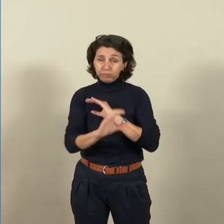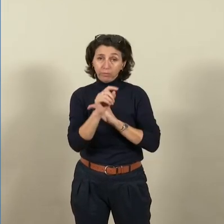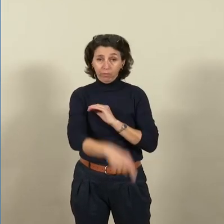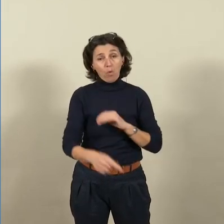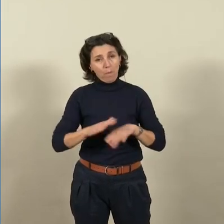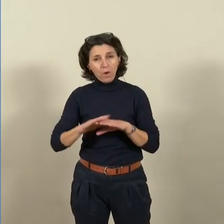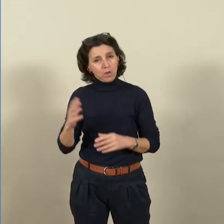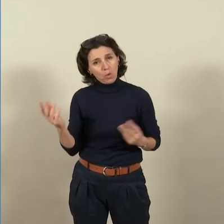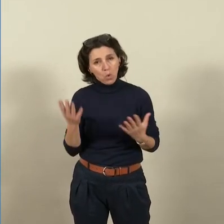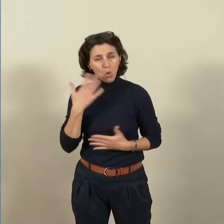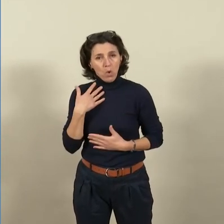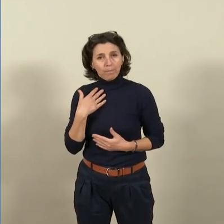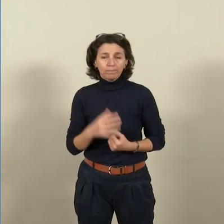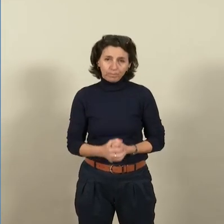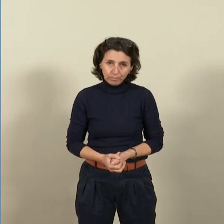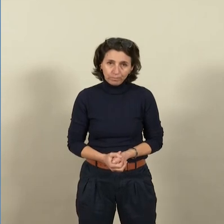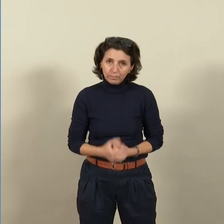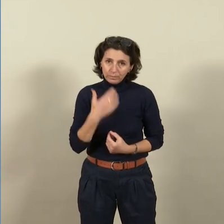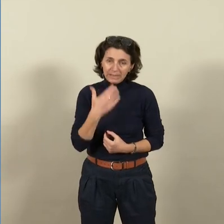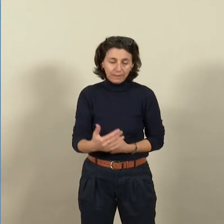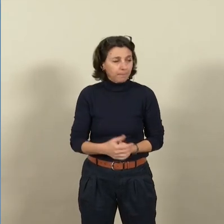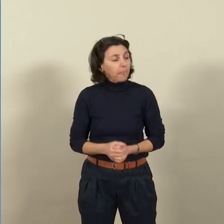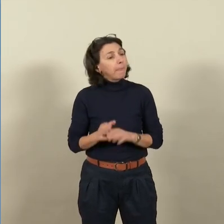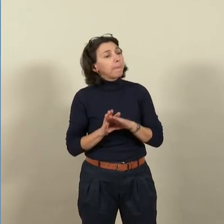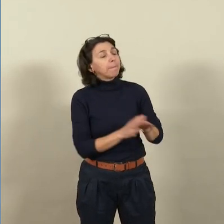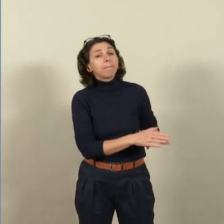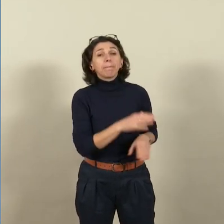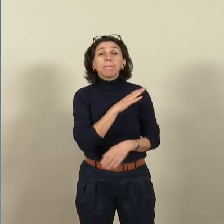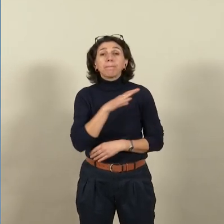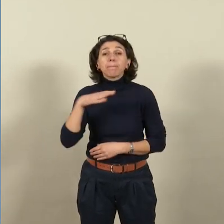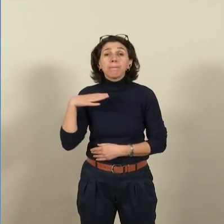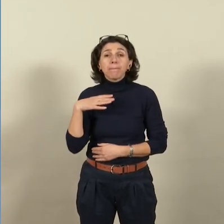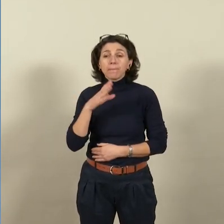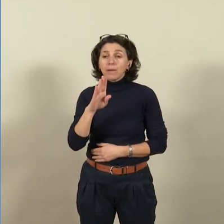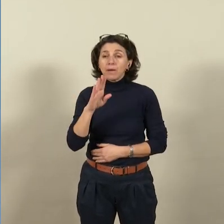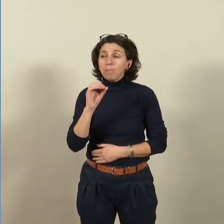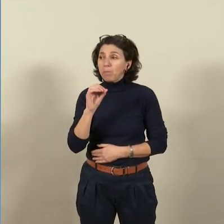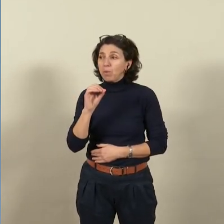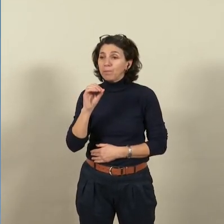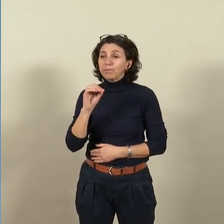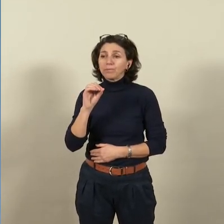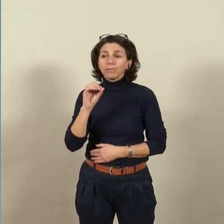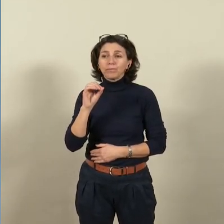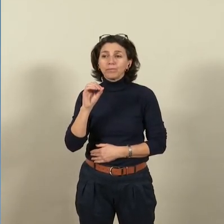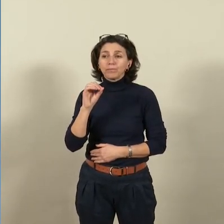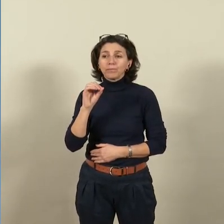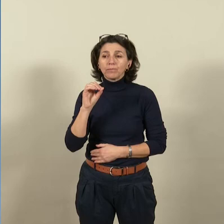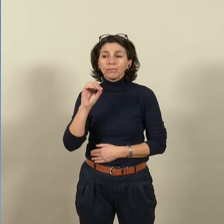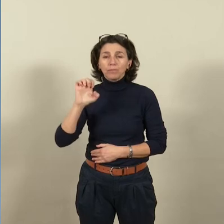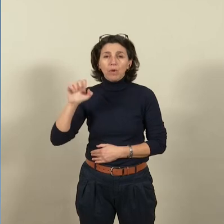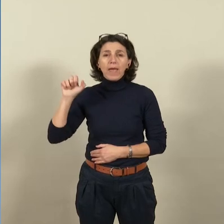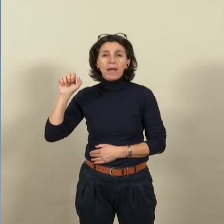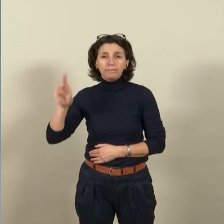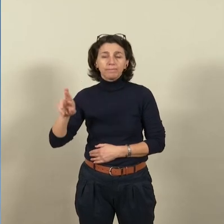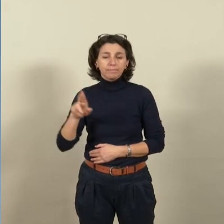voilà merci merci Madame beer oui ah